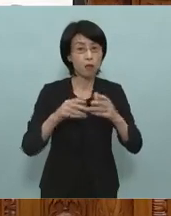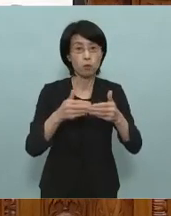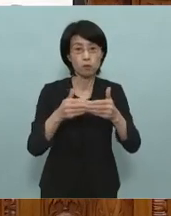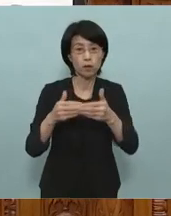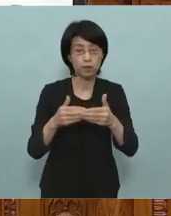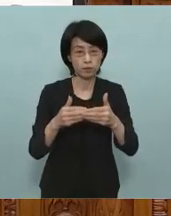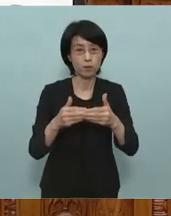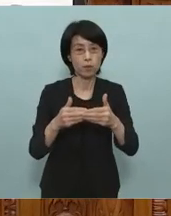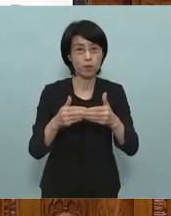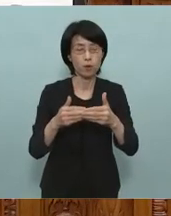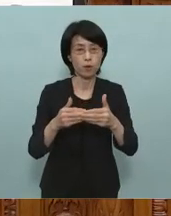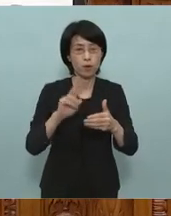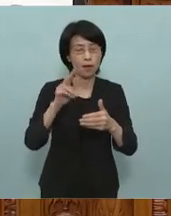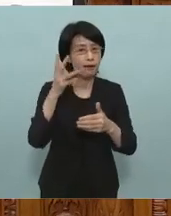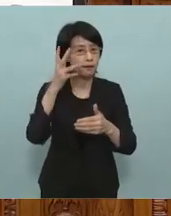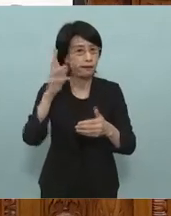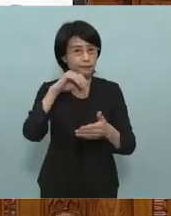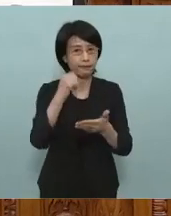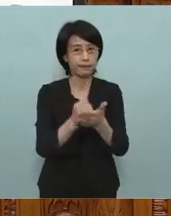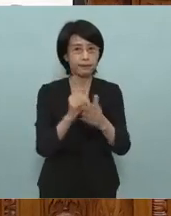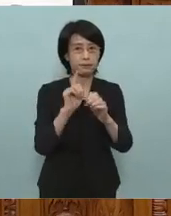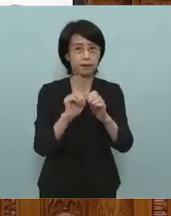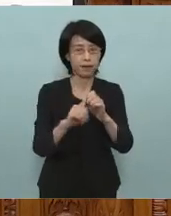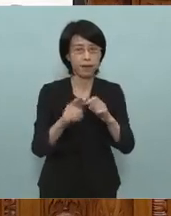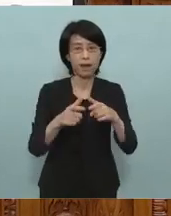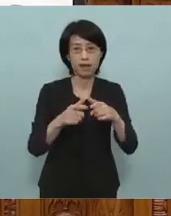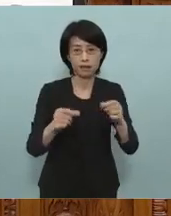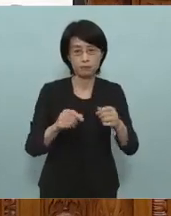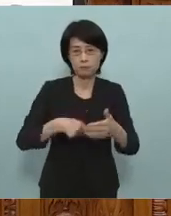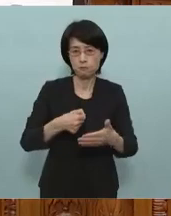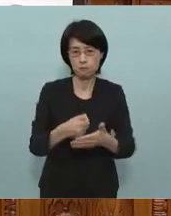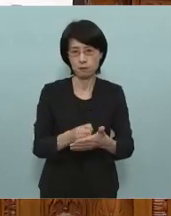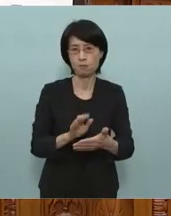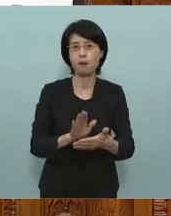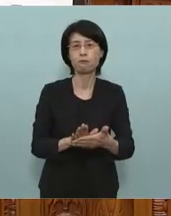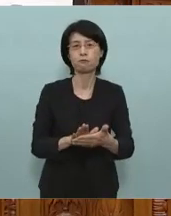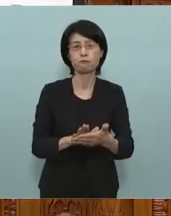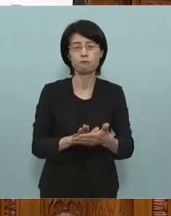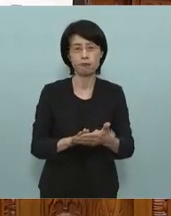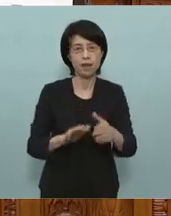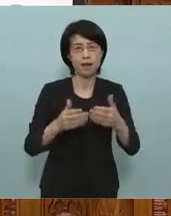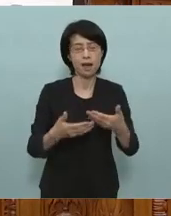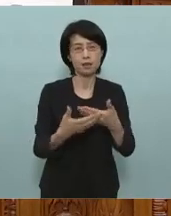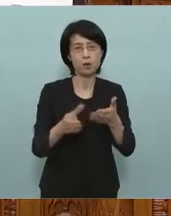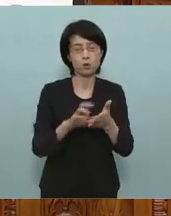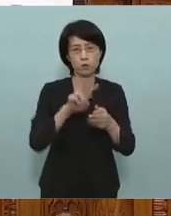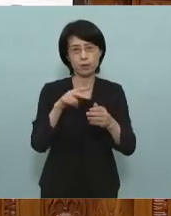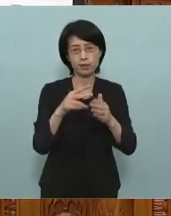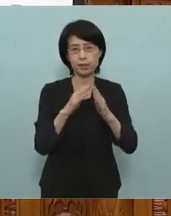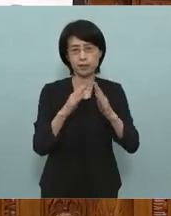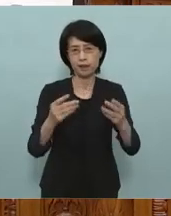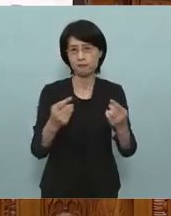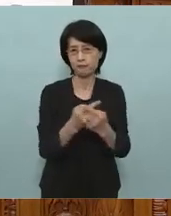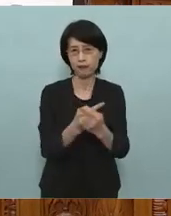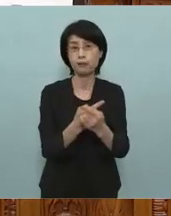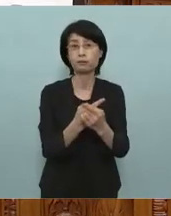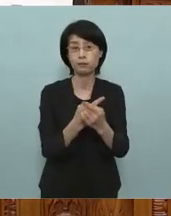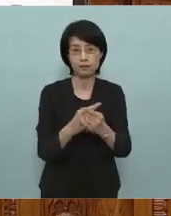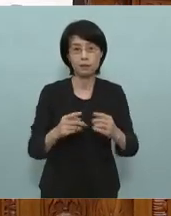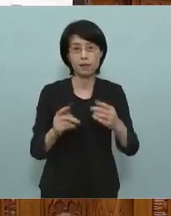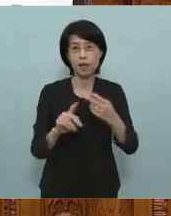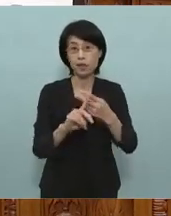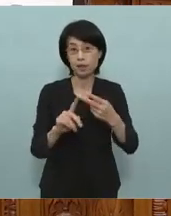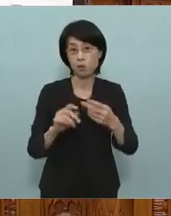2年実現に向けた日本の決意のもと安保理改革を含む国連の機能強化